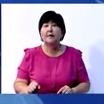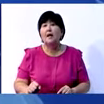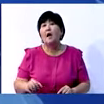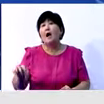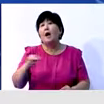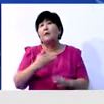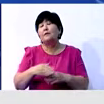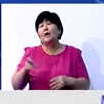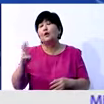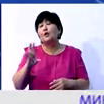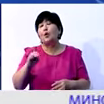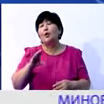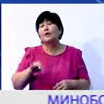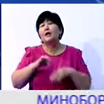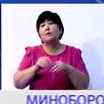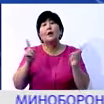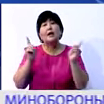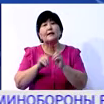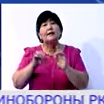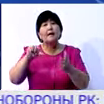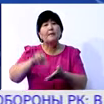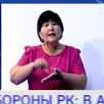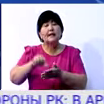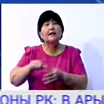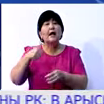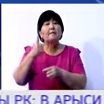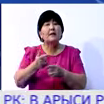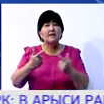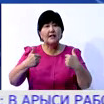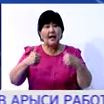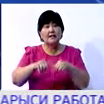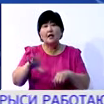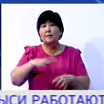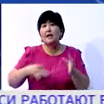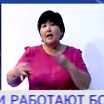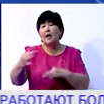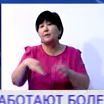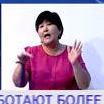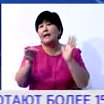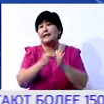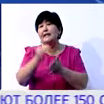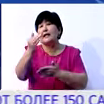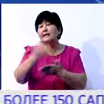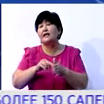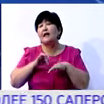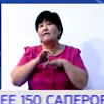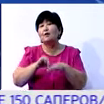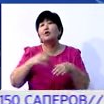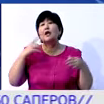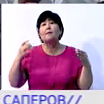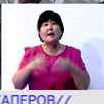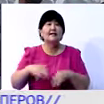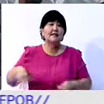Областной филиал партии «Нур Отан» провел встречу с представителями первичных организаций. Были обсуждены цели и задачи ведущей партии